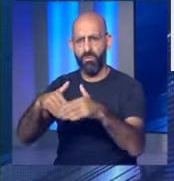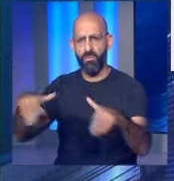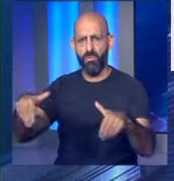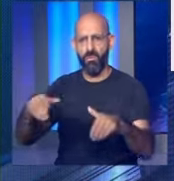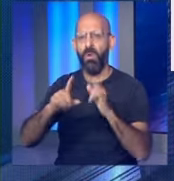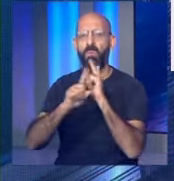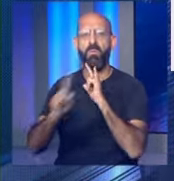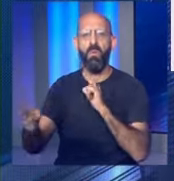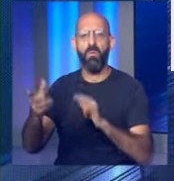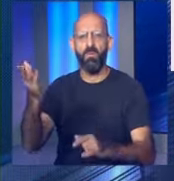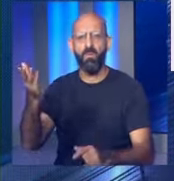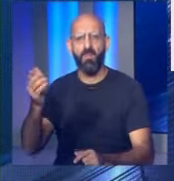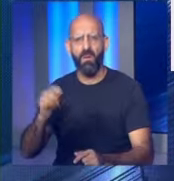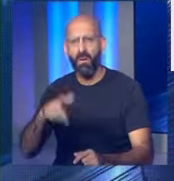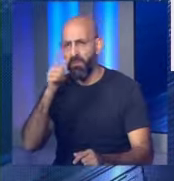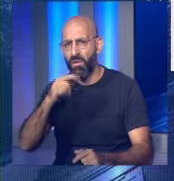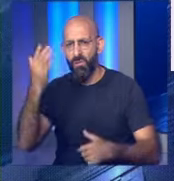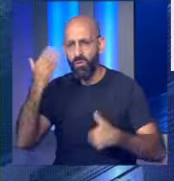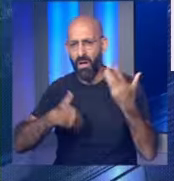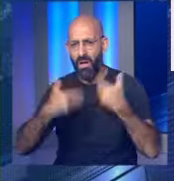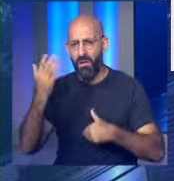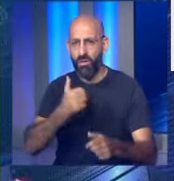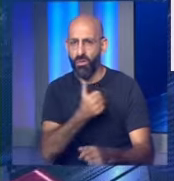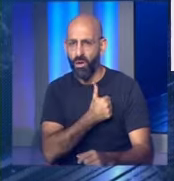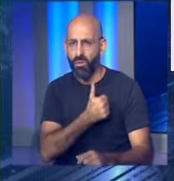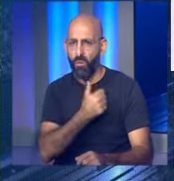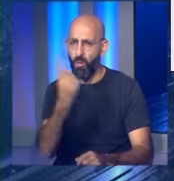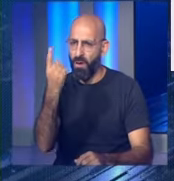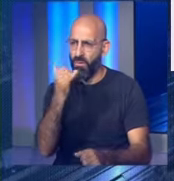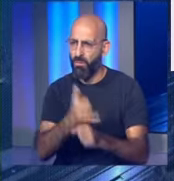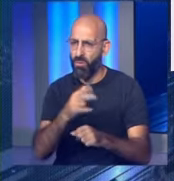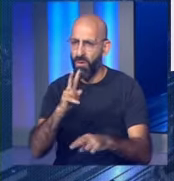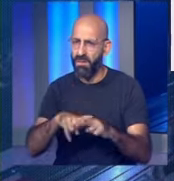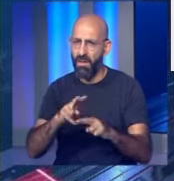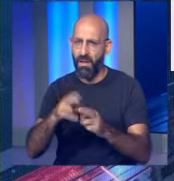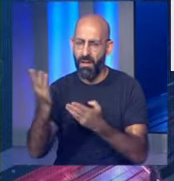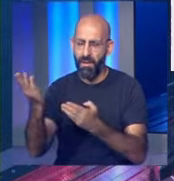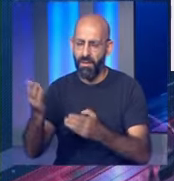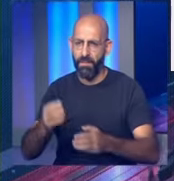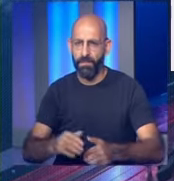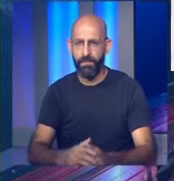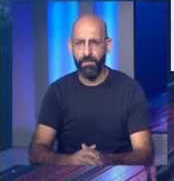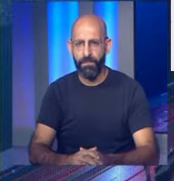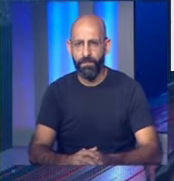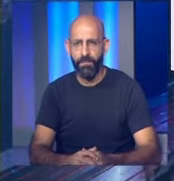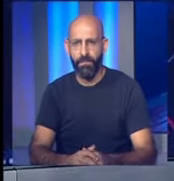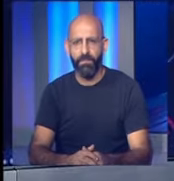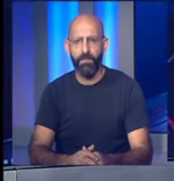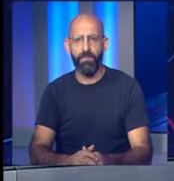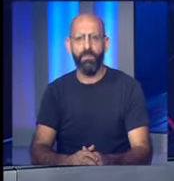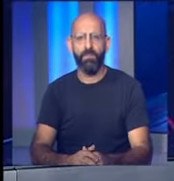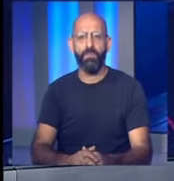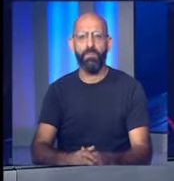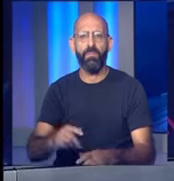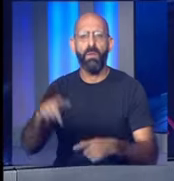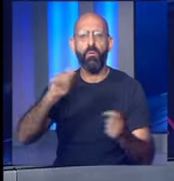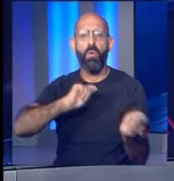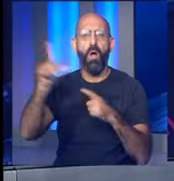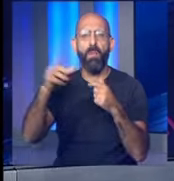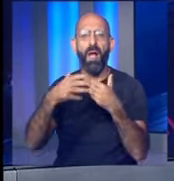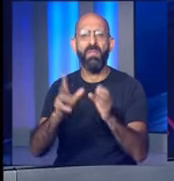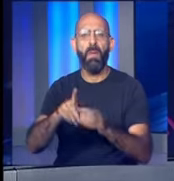أثناء عملها لفتح طريق قلاوي فردونين في الجنوب، ما أسفر عن إصابة أحد العناصر.